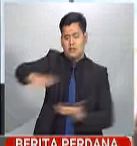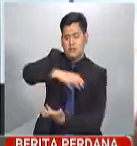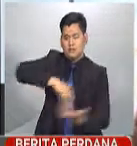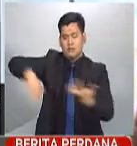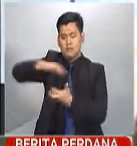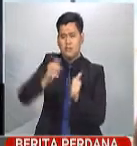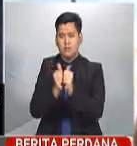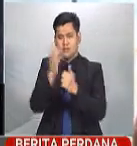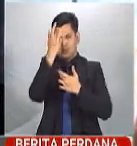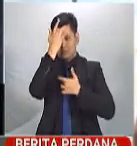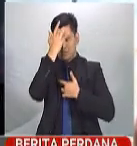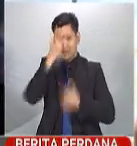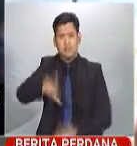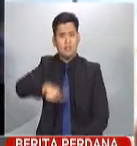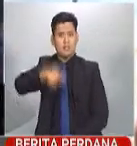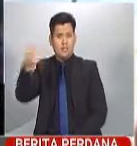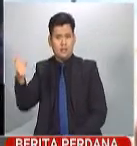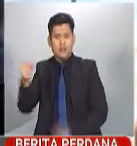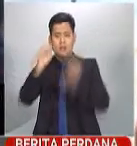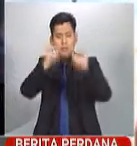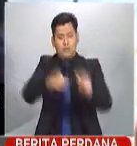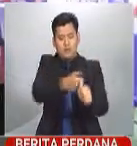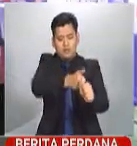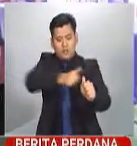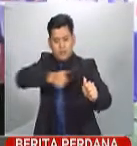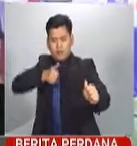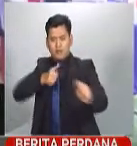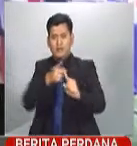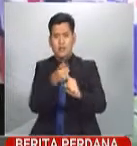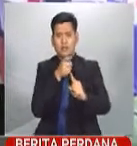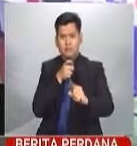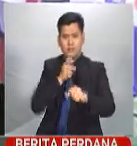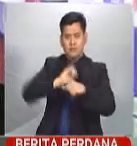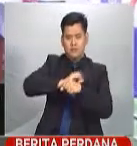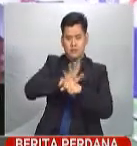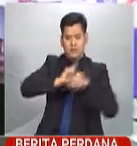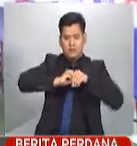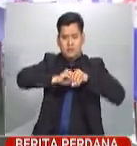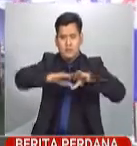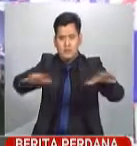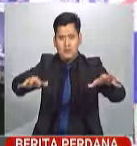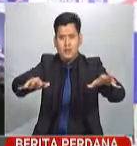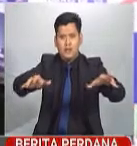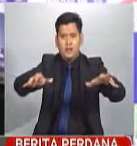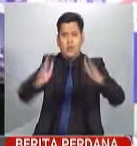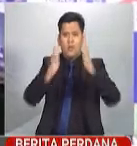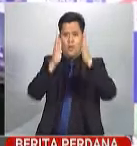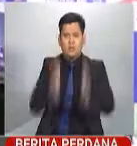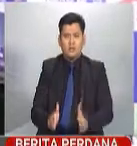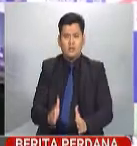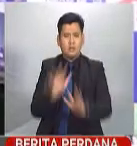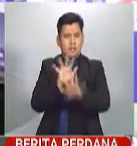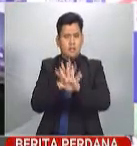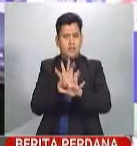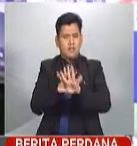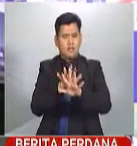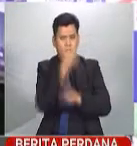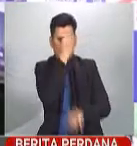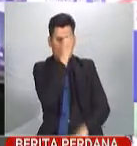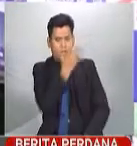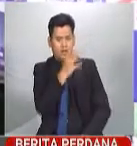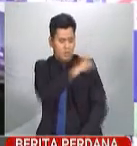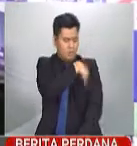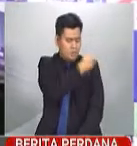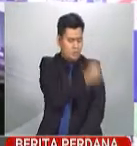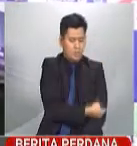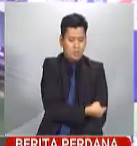lain supaya mengelakkan penyakit itu tersebarlah. Okey, sebab nanti orang ramai baik tahu pesakit apa tu hospital yang